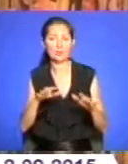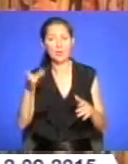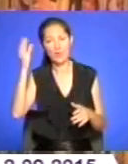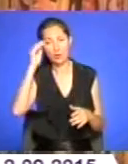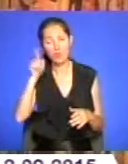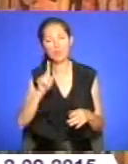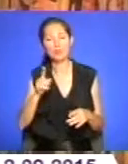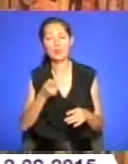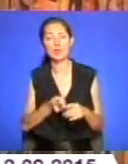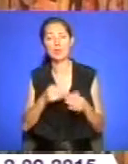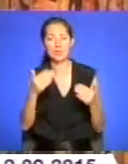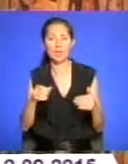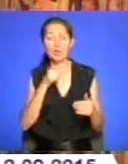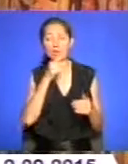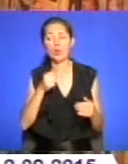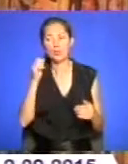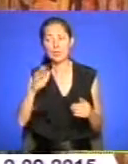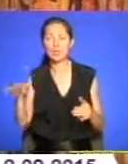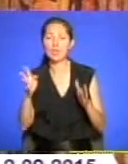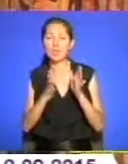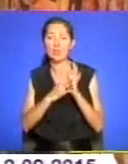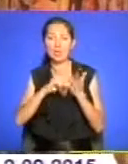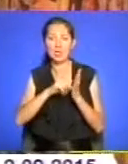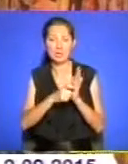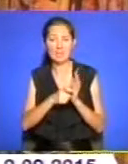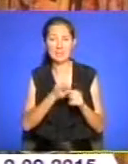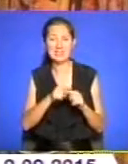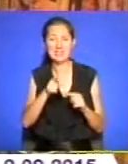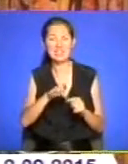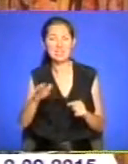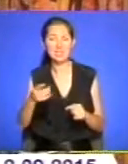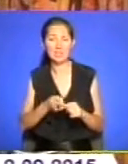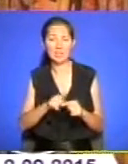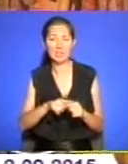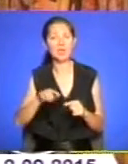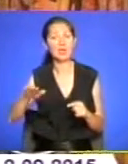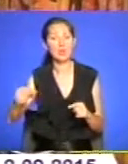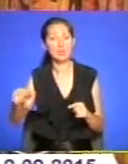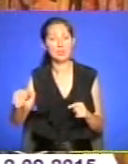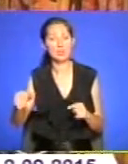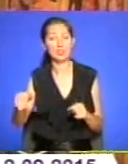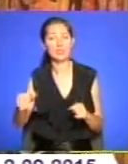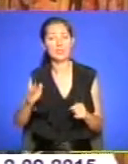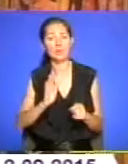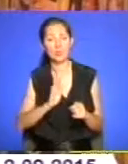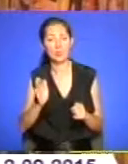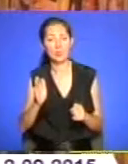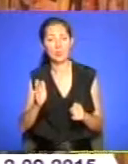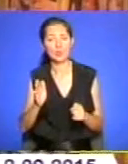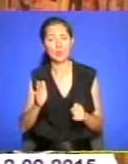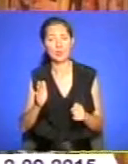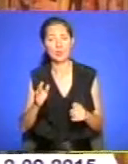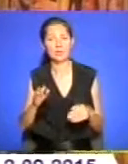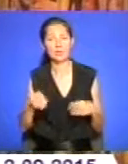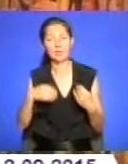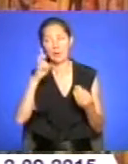це вже досить дорослі діти, це 9 клас, це ті діти, які пізніше стануть, дай Боже,